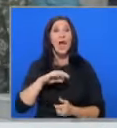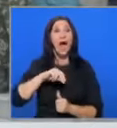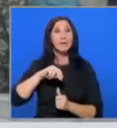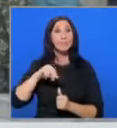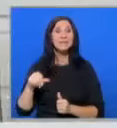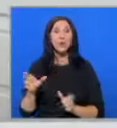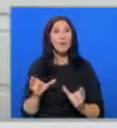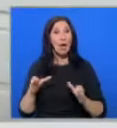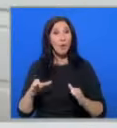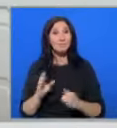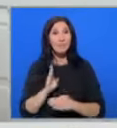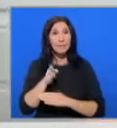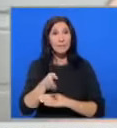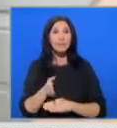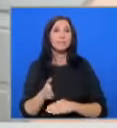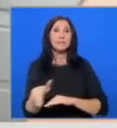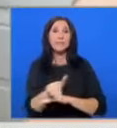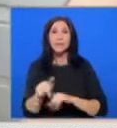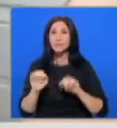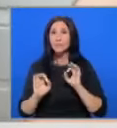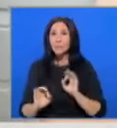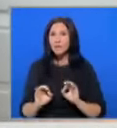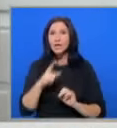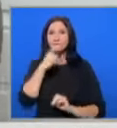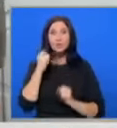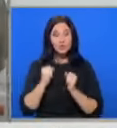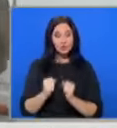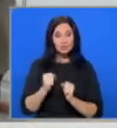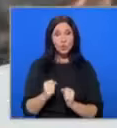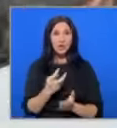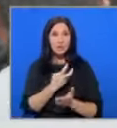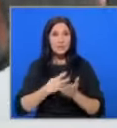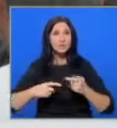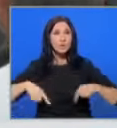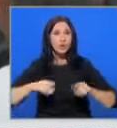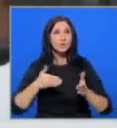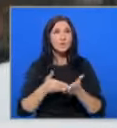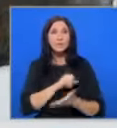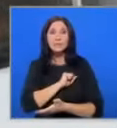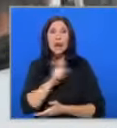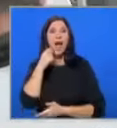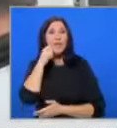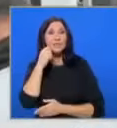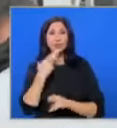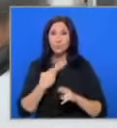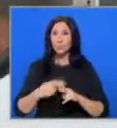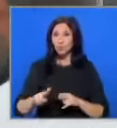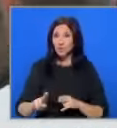от анклава са преминали през границата до момент. Стотици чакат, за да напуснат района поради страх от етническо